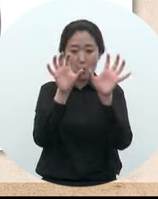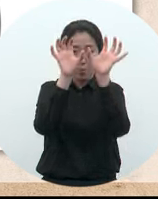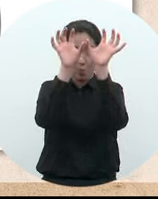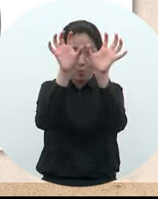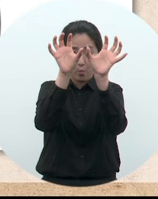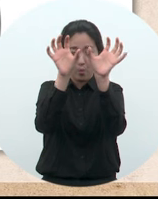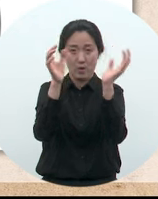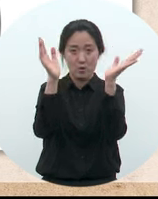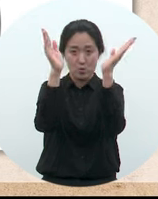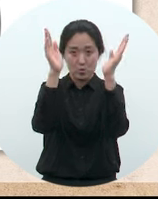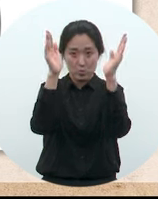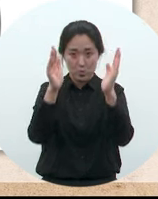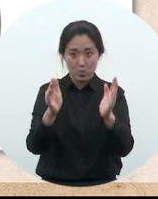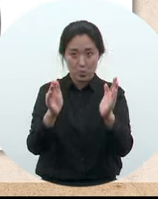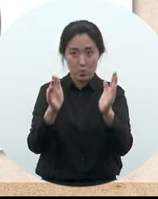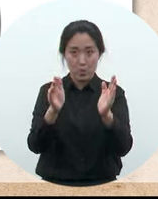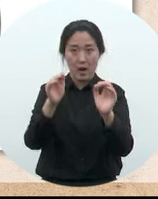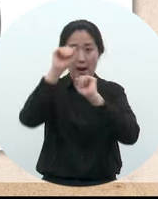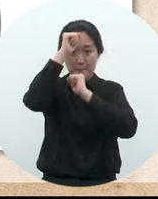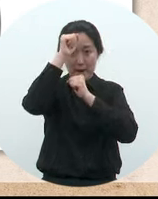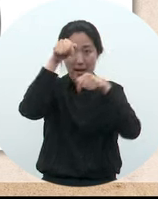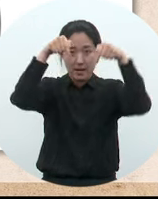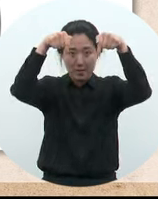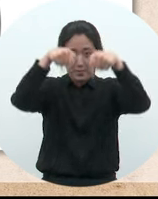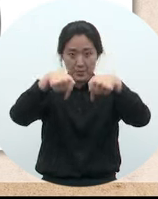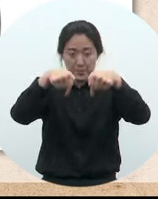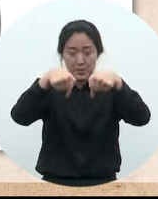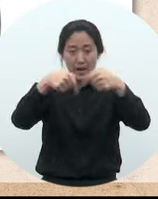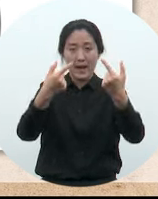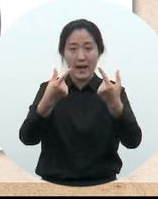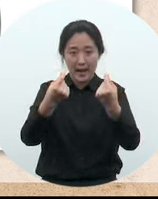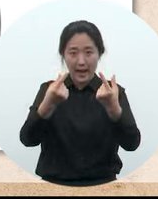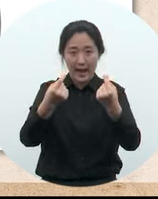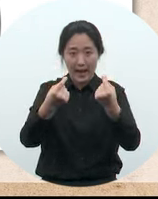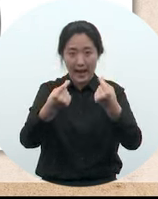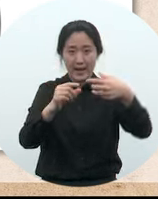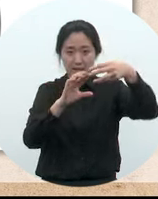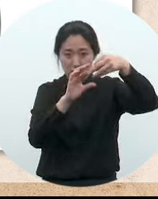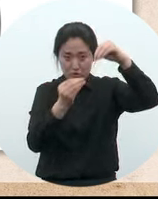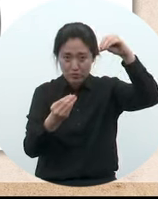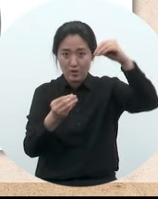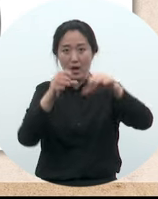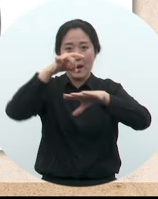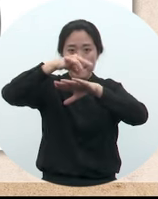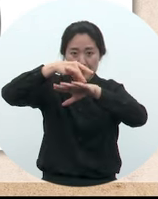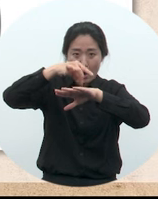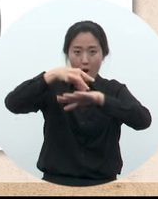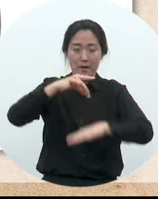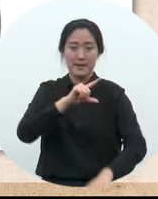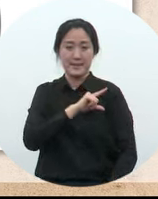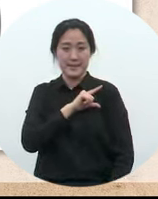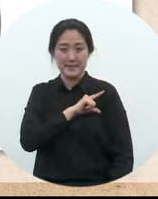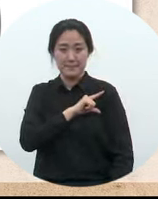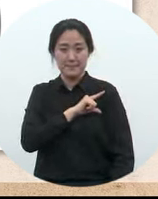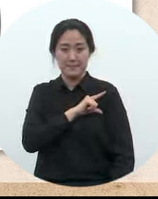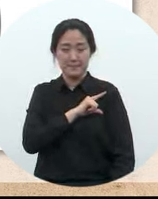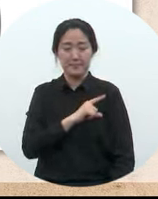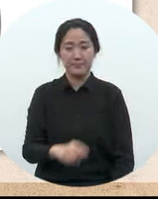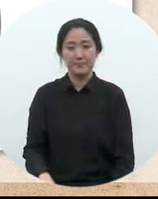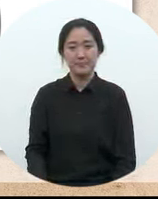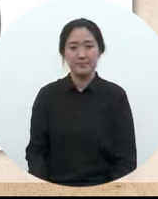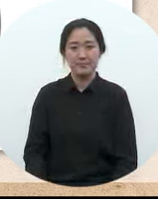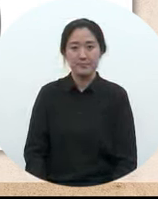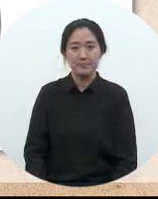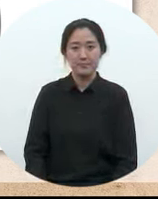가운데 승산, 복숭아뼈, 안쪽과 밖관, 이것을 태계골륜이라고 하고, 발바닥에서 발가락